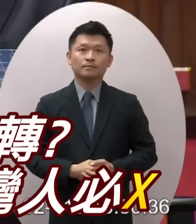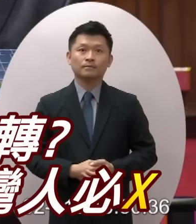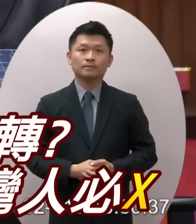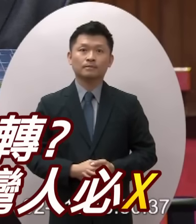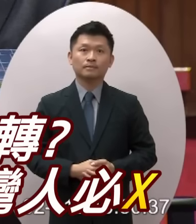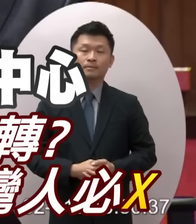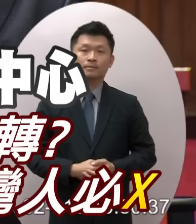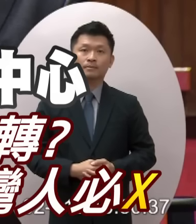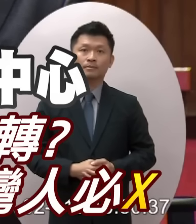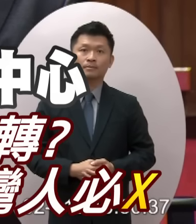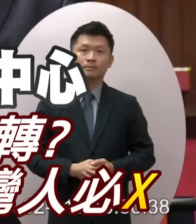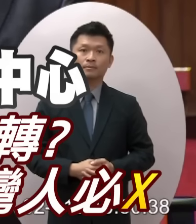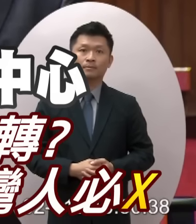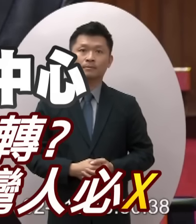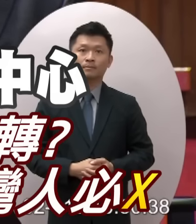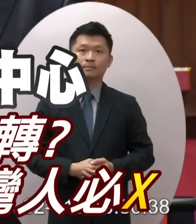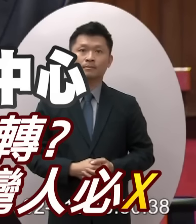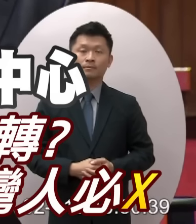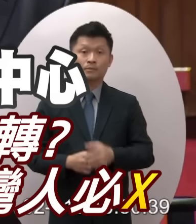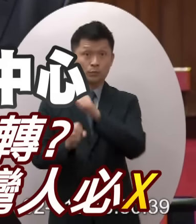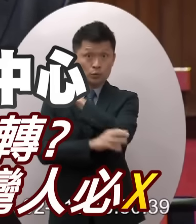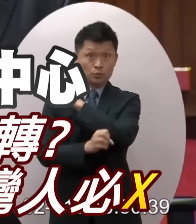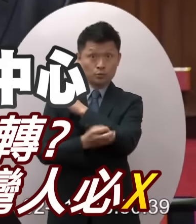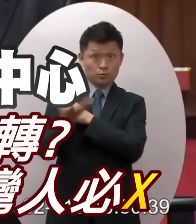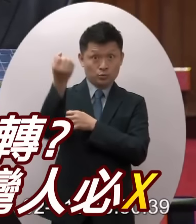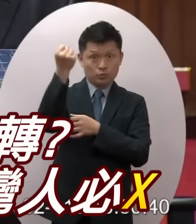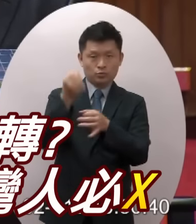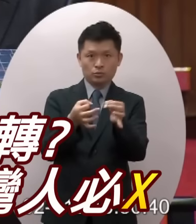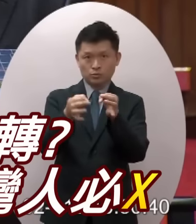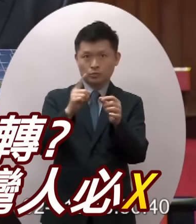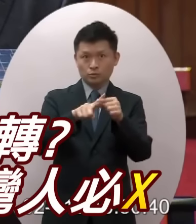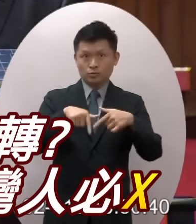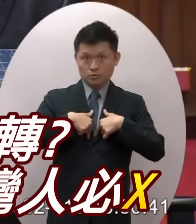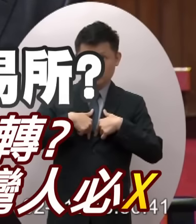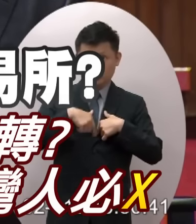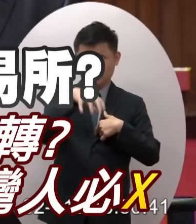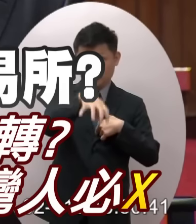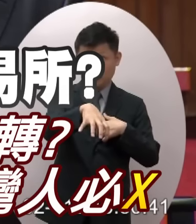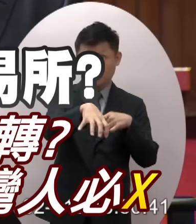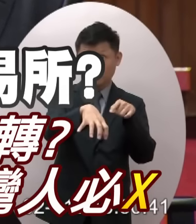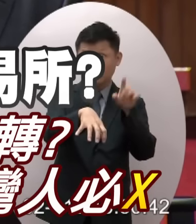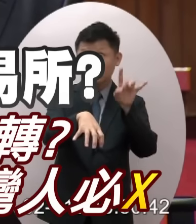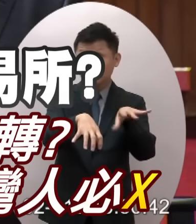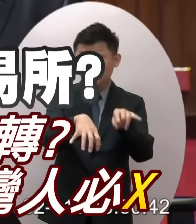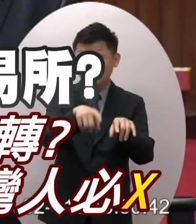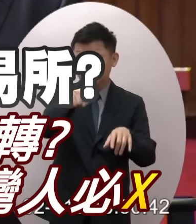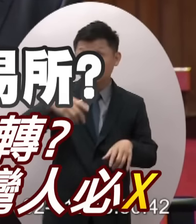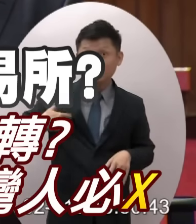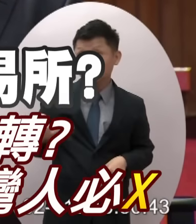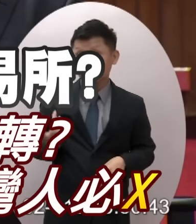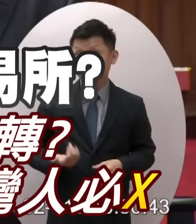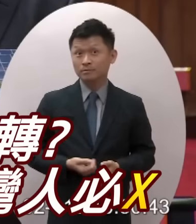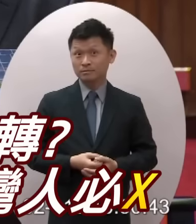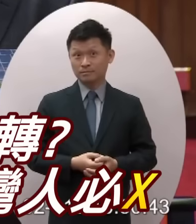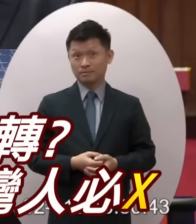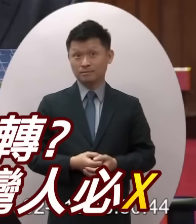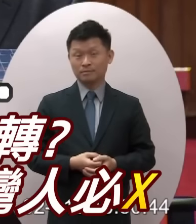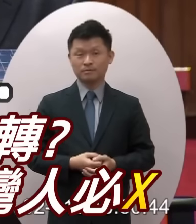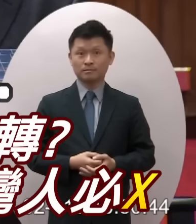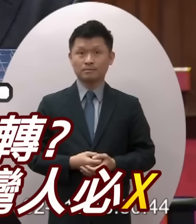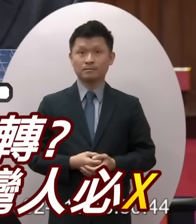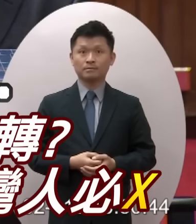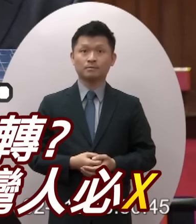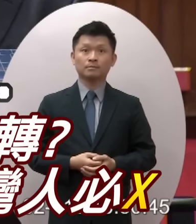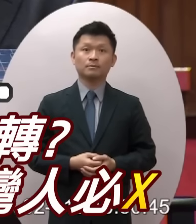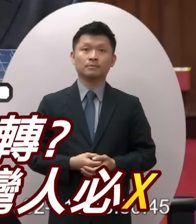碳费诶收费，咱即卖要进入一个阶段。 碳权诶交易中心啊，交易所啦，你毋知影咱台湾有碳权交易所？ 就